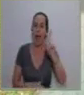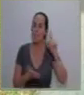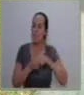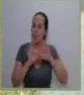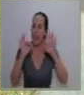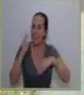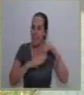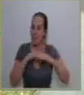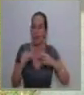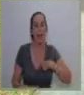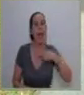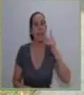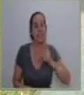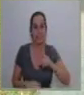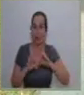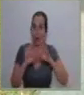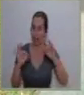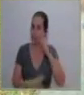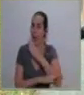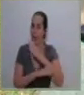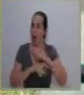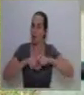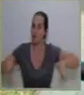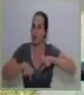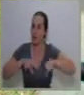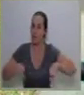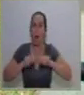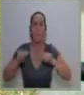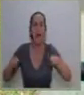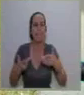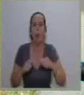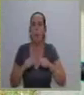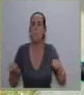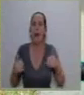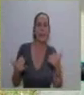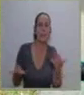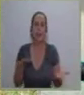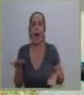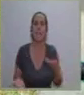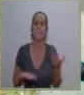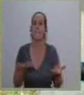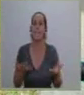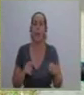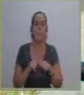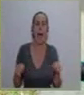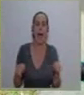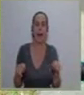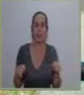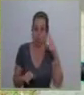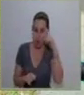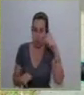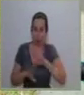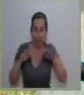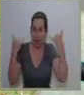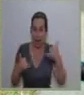להתחיל לבנות, אני אצטרך להתחיל עם הקרשים ועם הבד. איפה הבד עכשיו? שתדעו